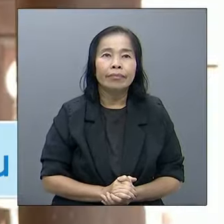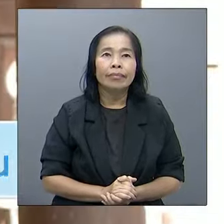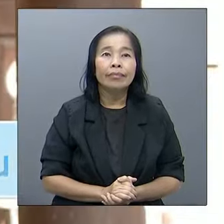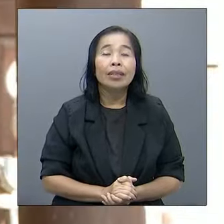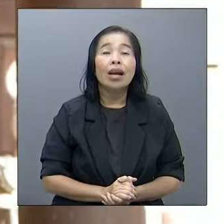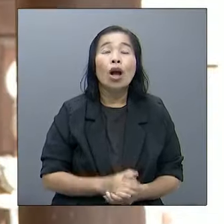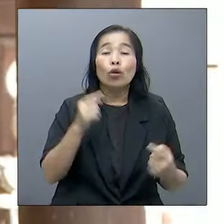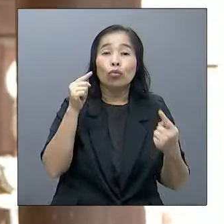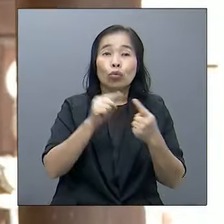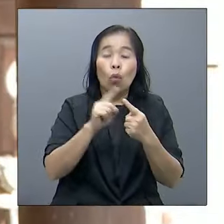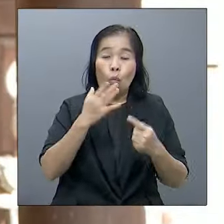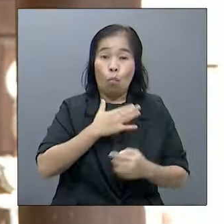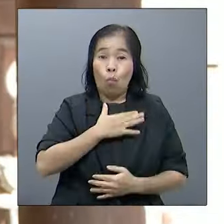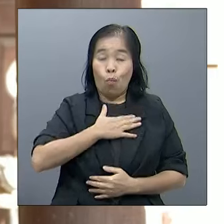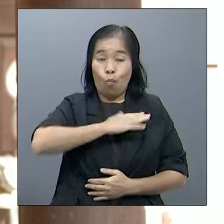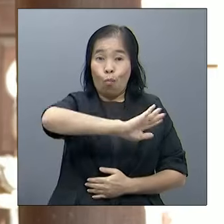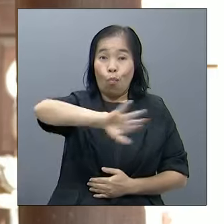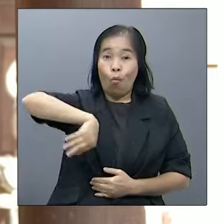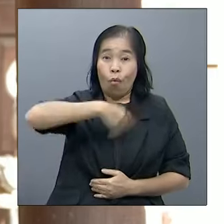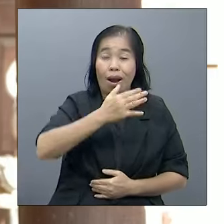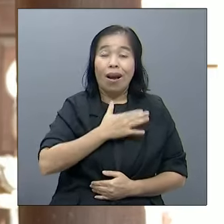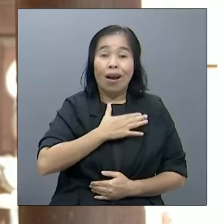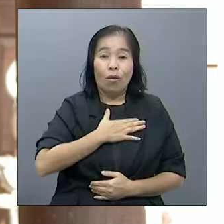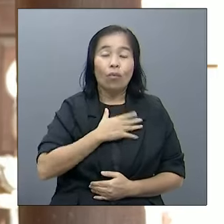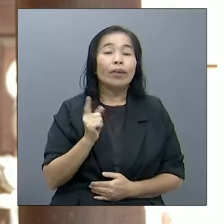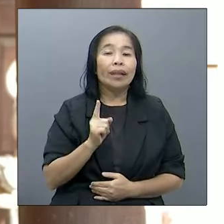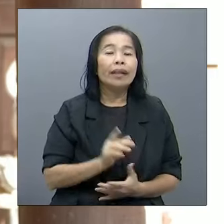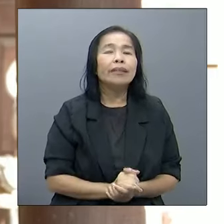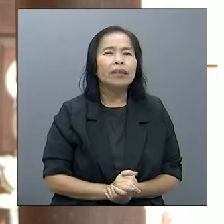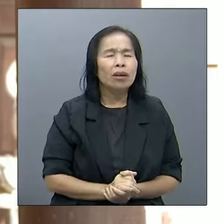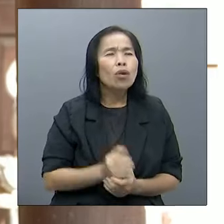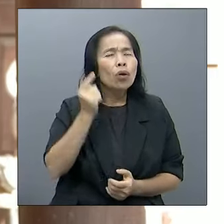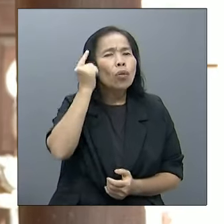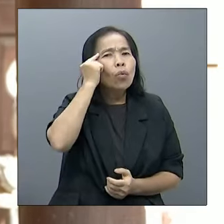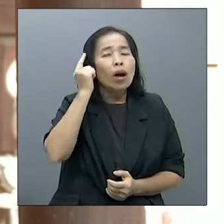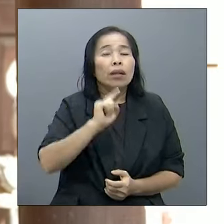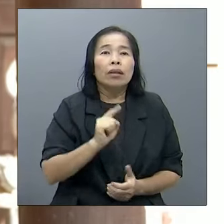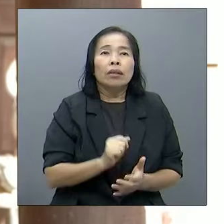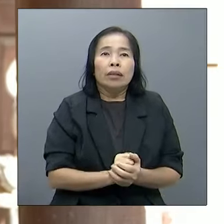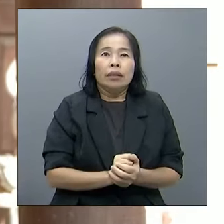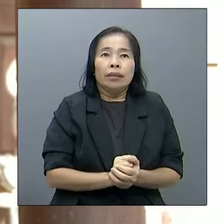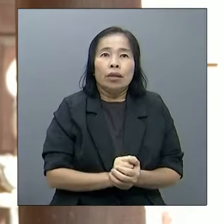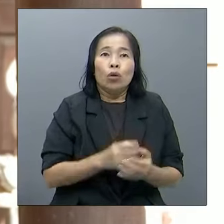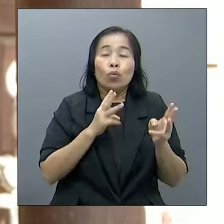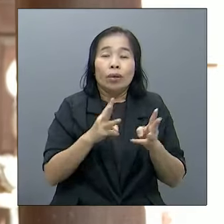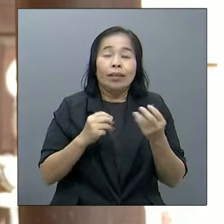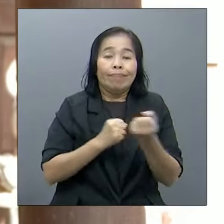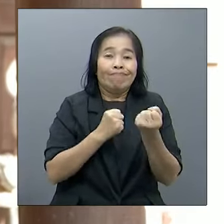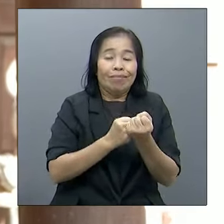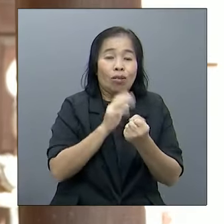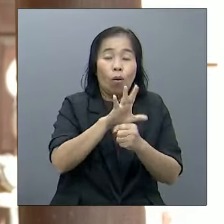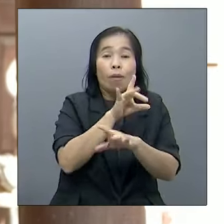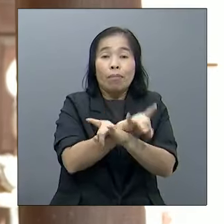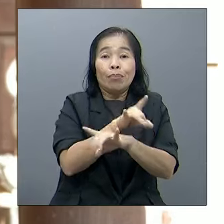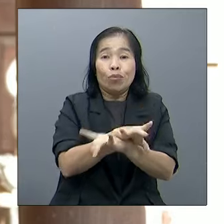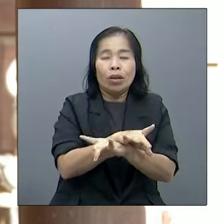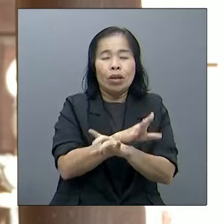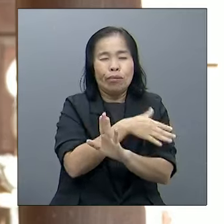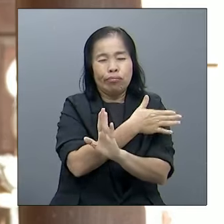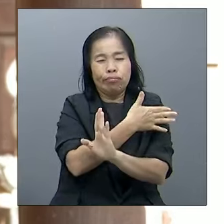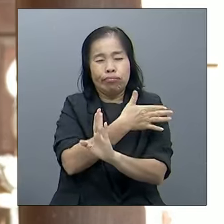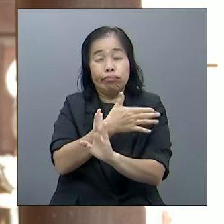ในส่วนของพวกเรานะคะพวกเราก็คือกลุ่มลูกว่าซึ่งพวกเราเองเนี่ยในสิ่งที่ขับเคลื่อนเกี่ยวกับเพชรบุรีเนี่ยมาตลอดในระยะเ